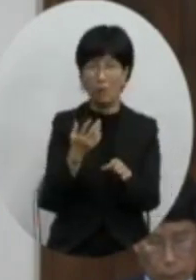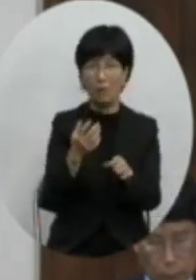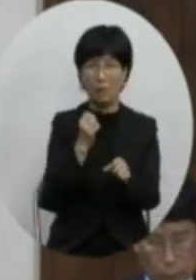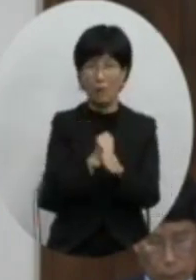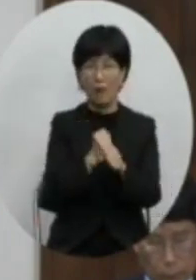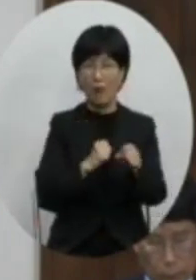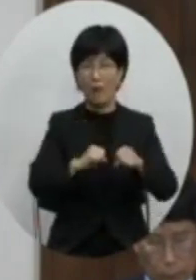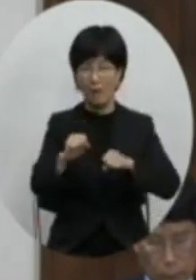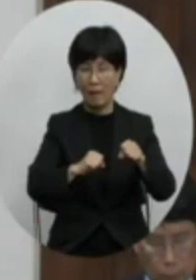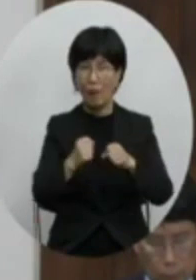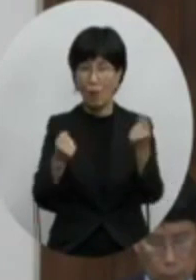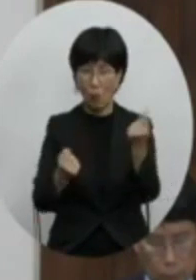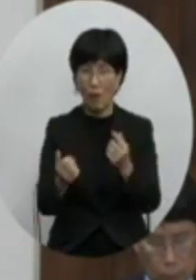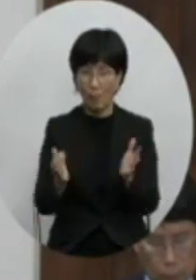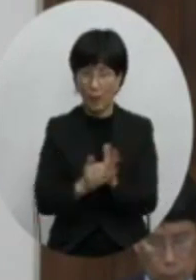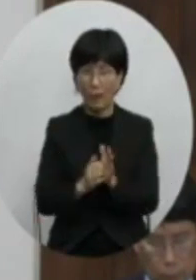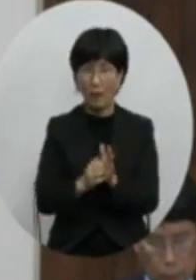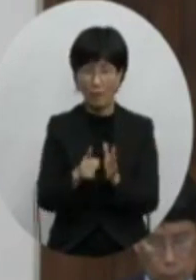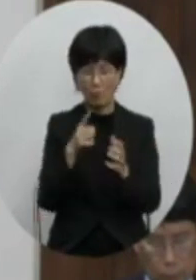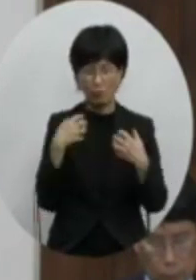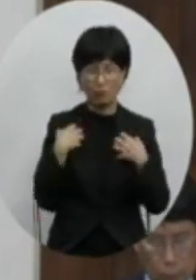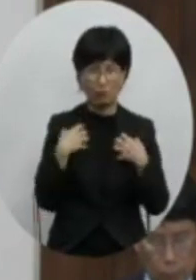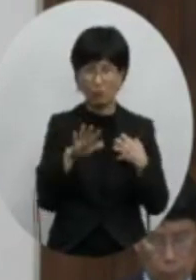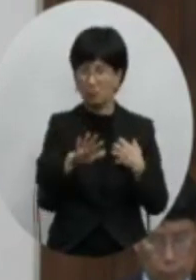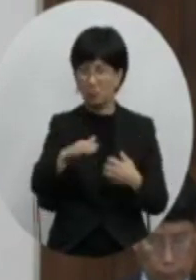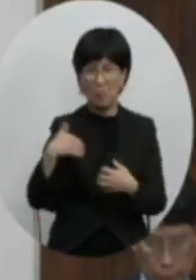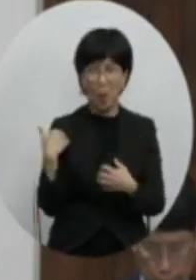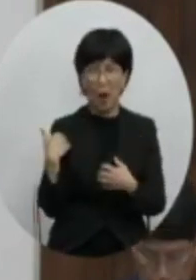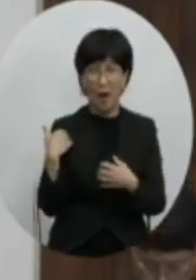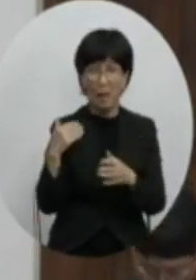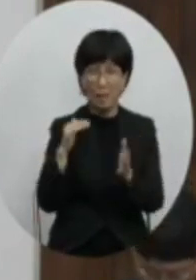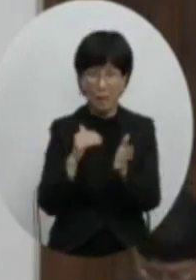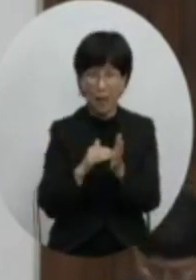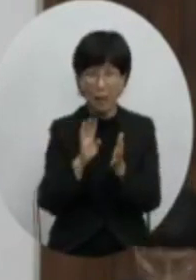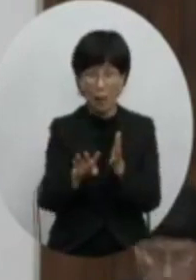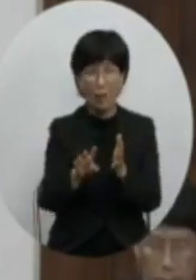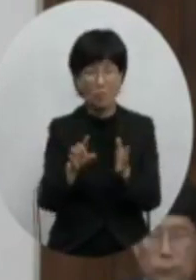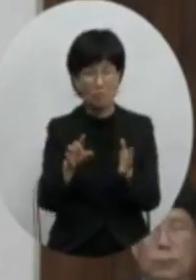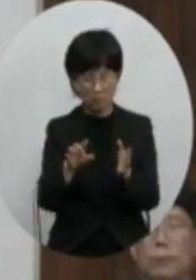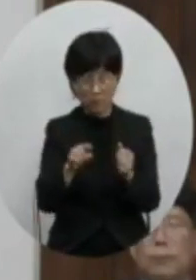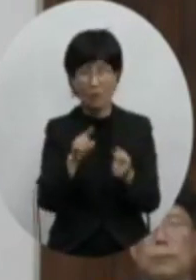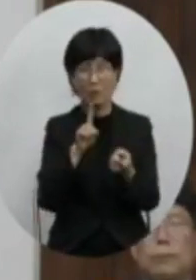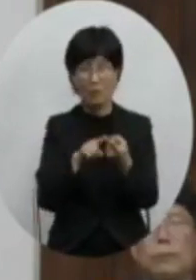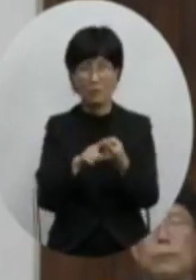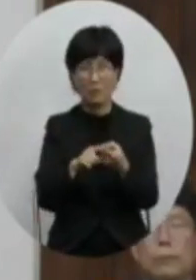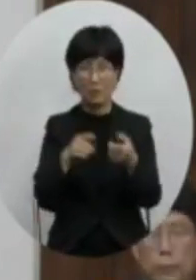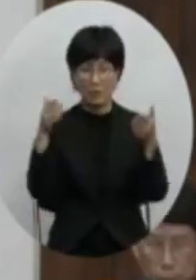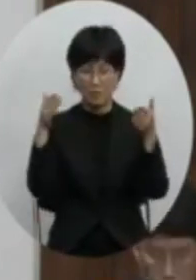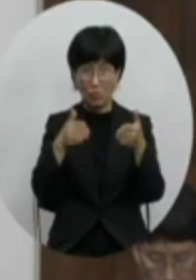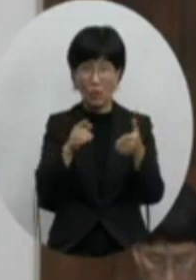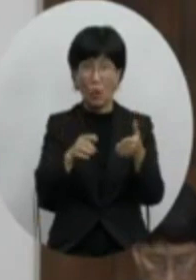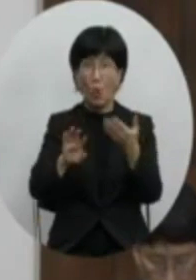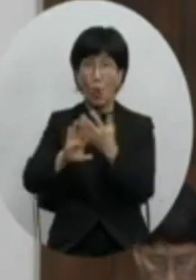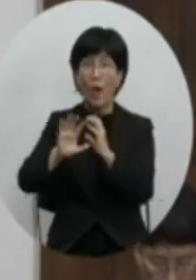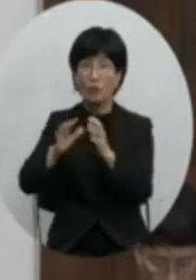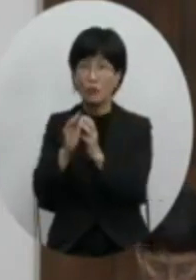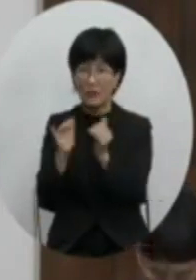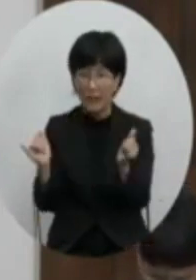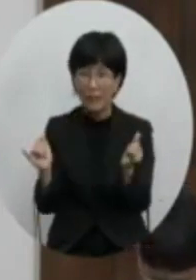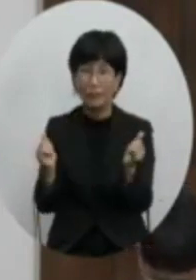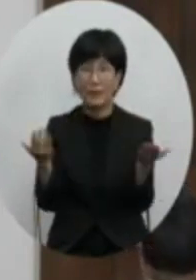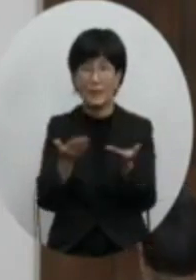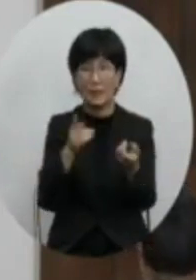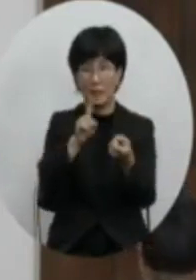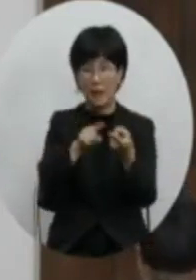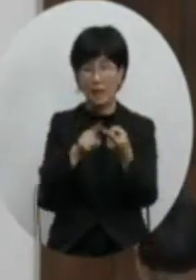정부는 현실을 외면한 집중 단속보다는 기간 초과한 외국인 노동자에게 일정한